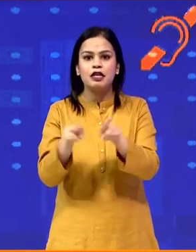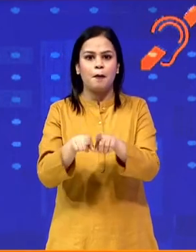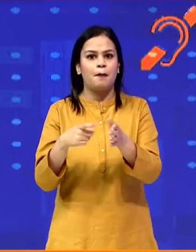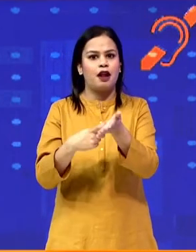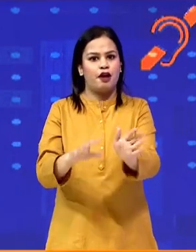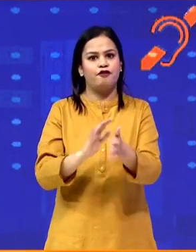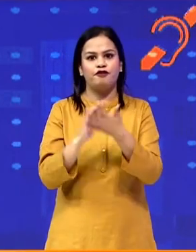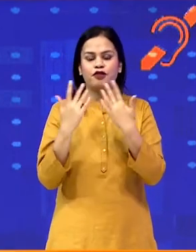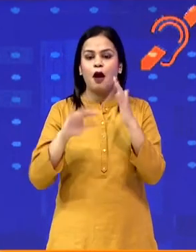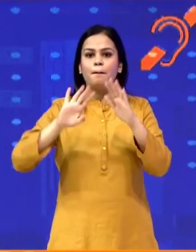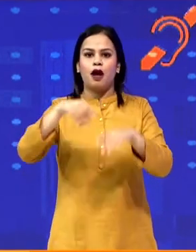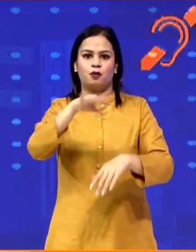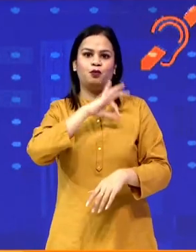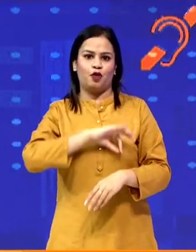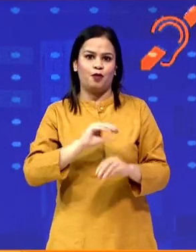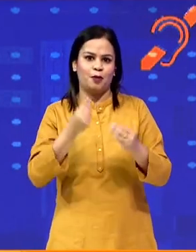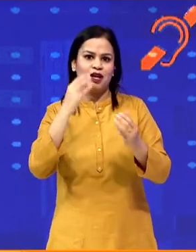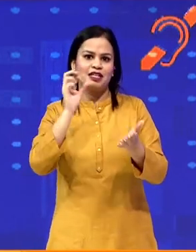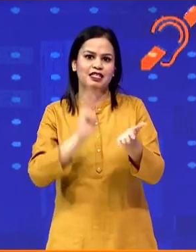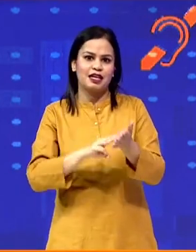मुख्यमंत्री बन गए